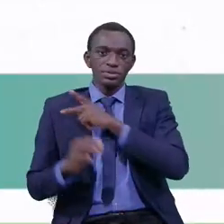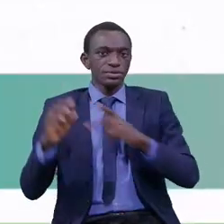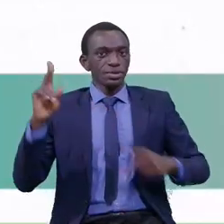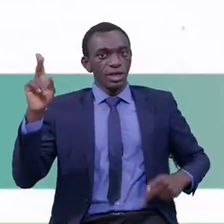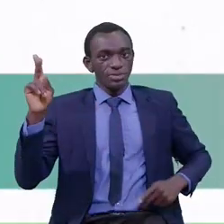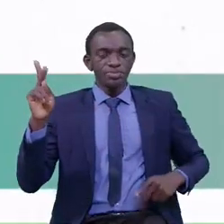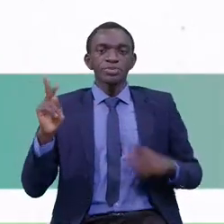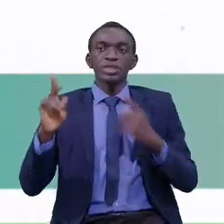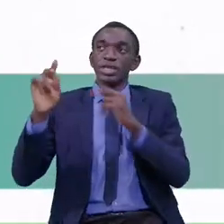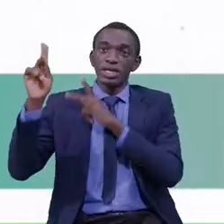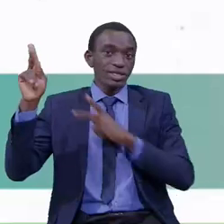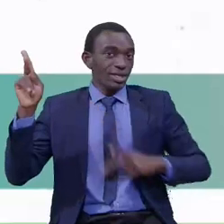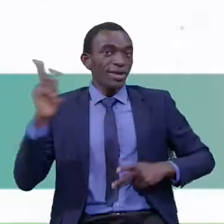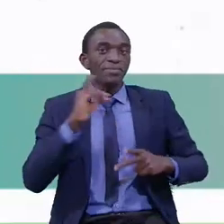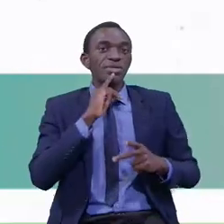Le roi est Jésus-Christ.